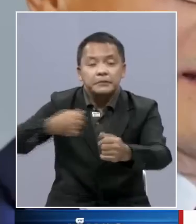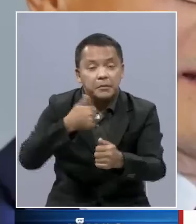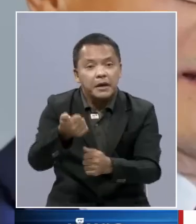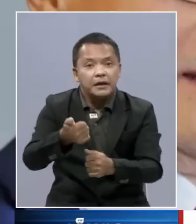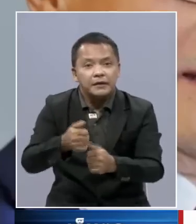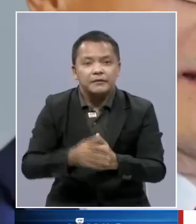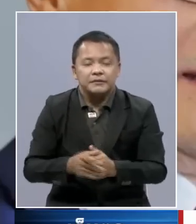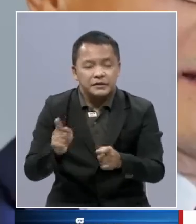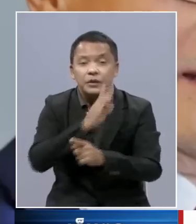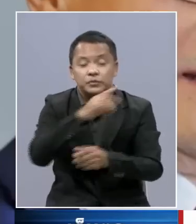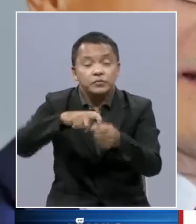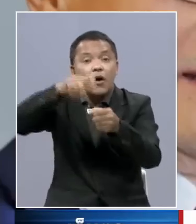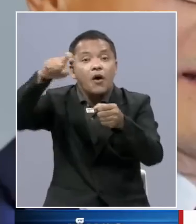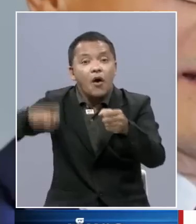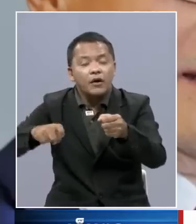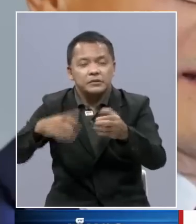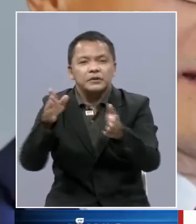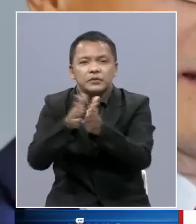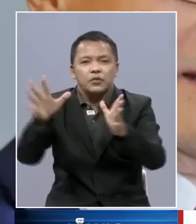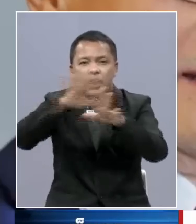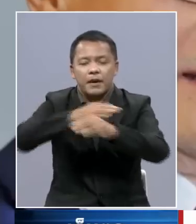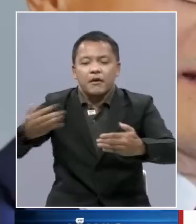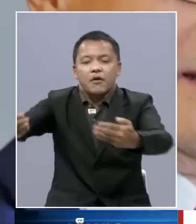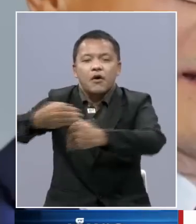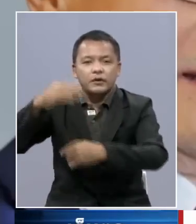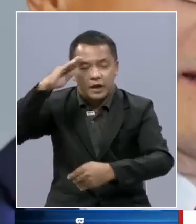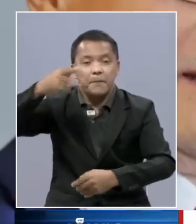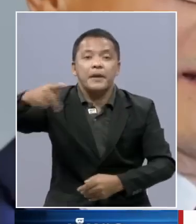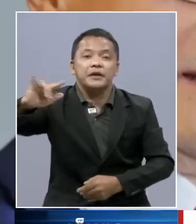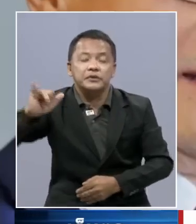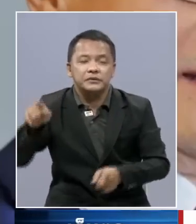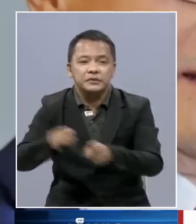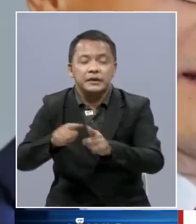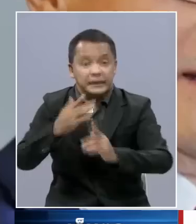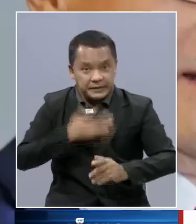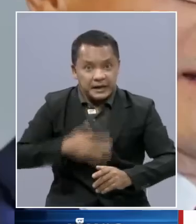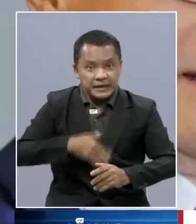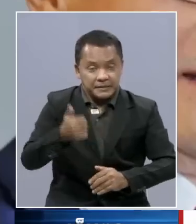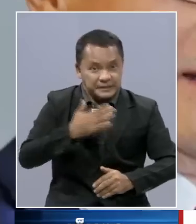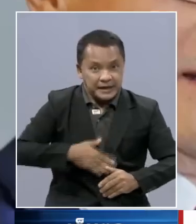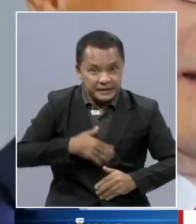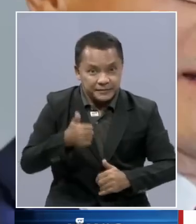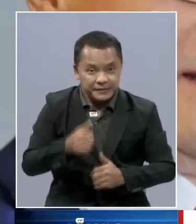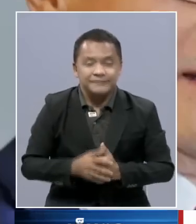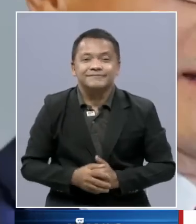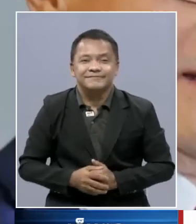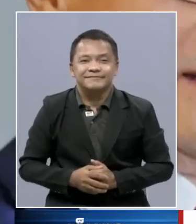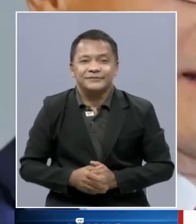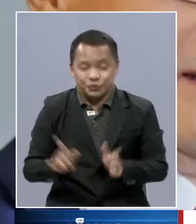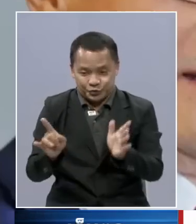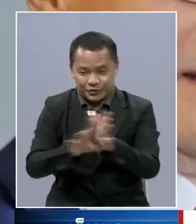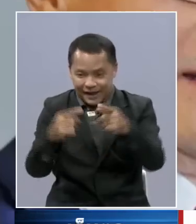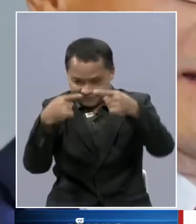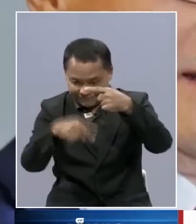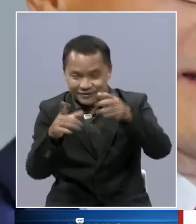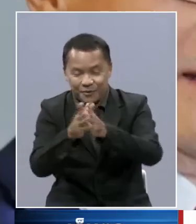ติดๆกันเลยถ้าถอนตัวก็จะเข้าสู่อ้อมกอดประยุทธ์ทันทีพอจะเย็นลงได้ไหมฟังแบบนี้แล้ว ไอ้สุดท้ายเนี่ยจี้ใ